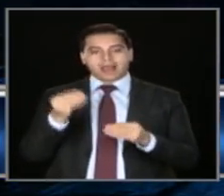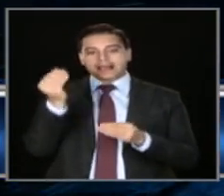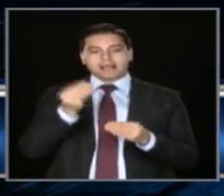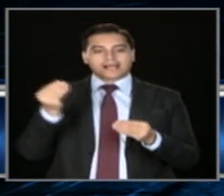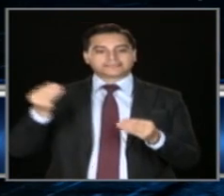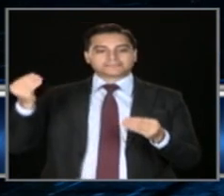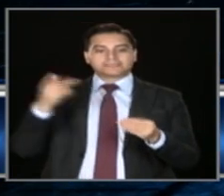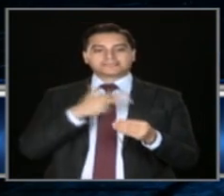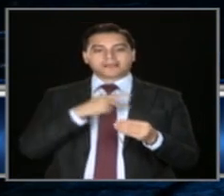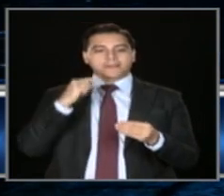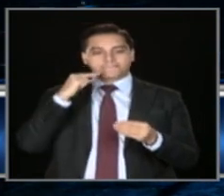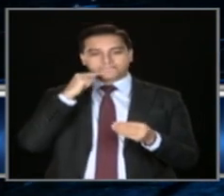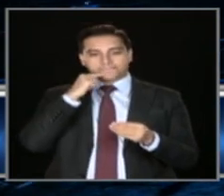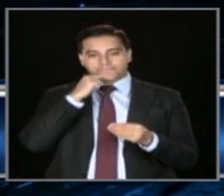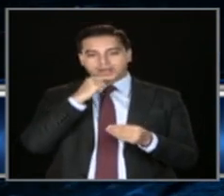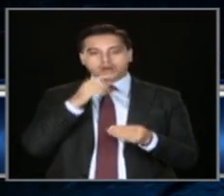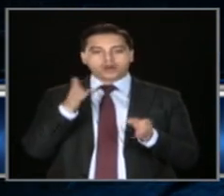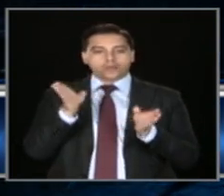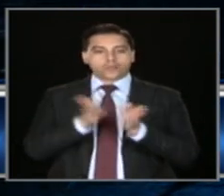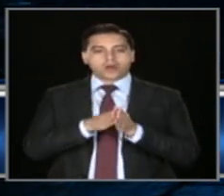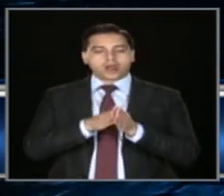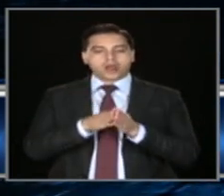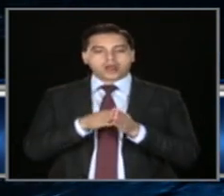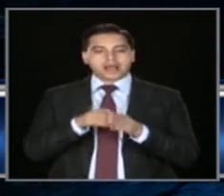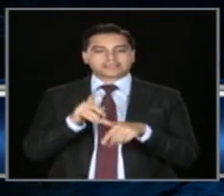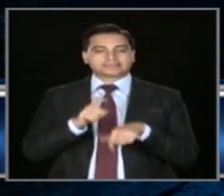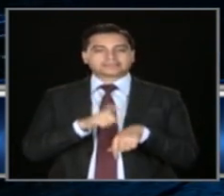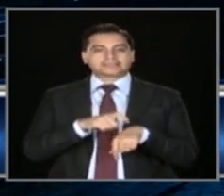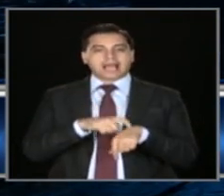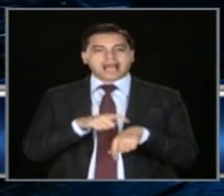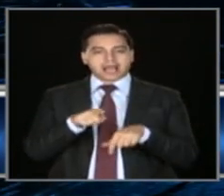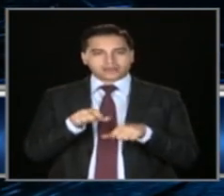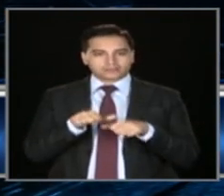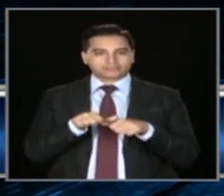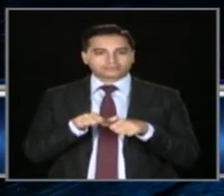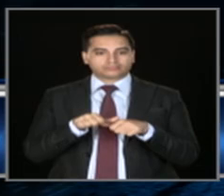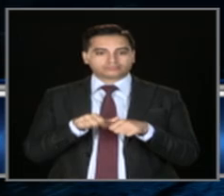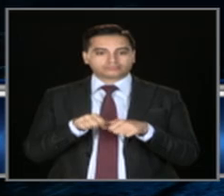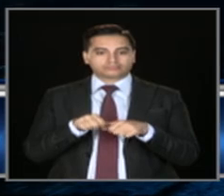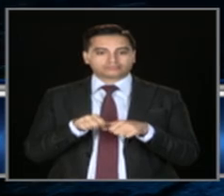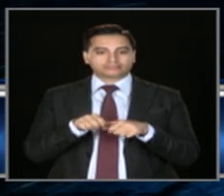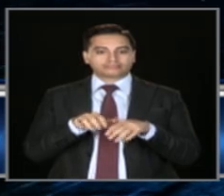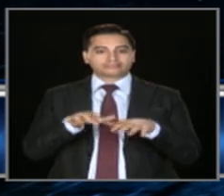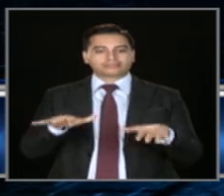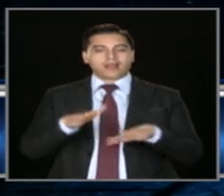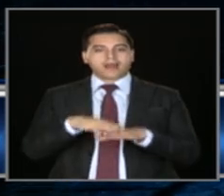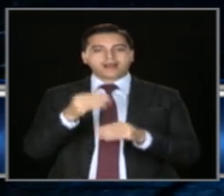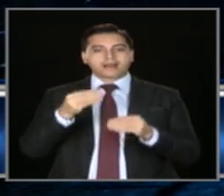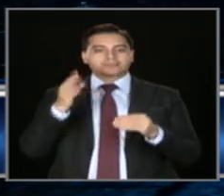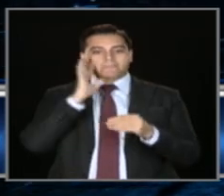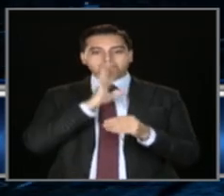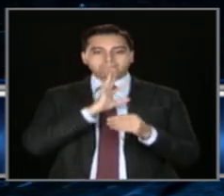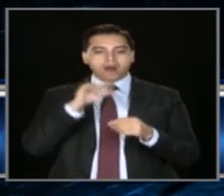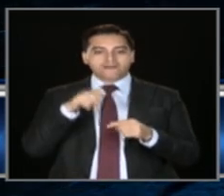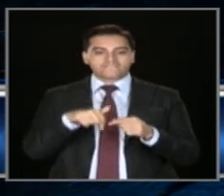تم بيع لوحة Woman with a Watch لأحد الرسامين في مزاد بنيويورك عام